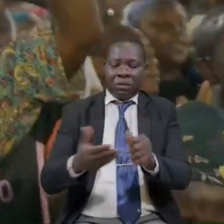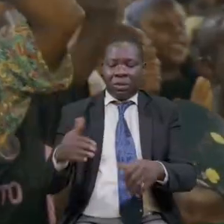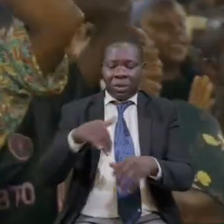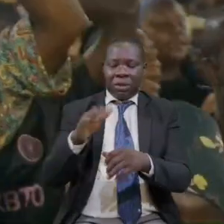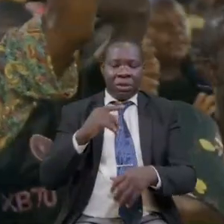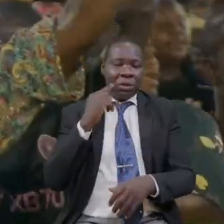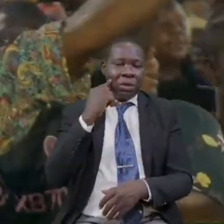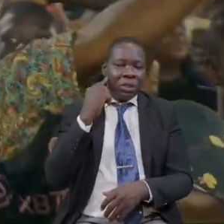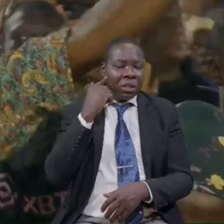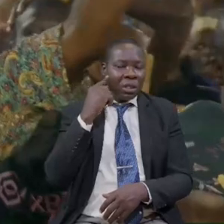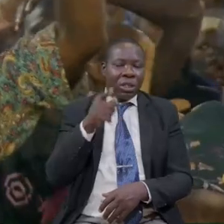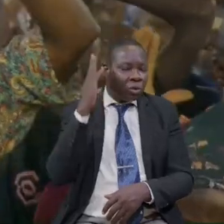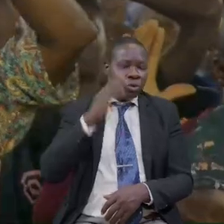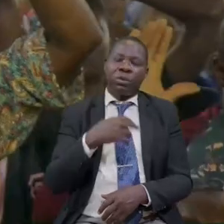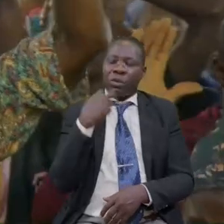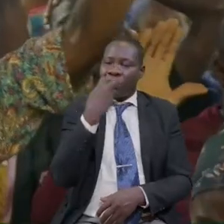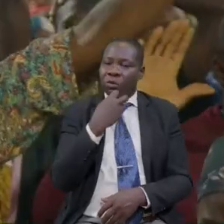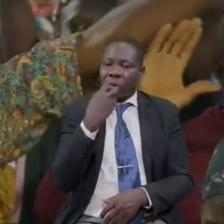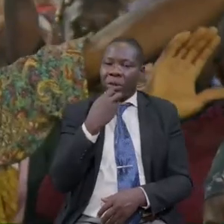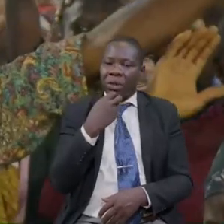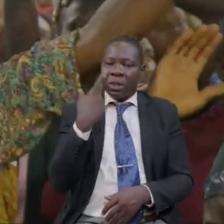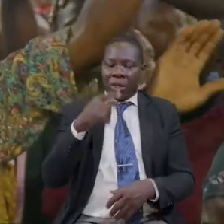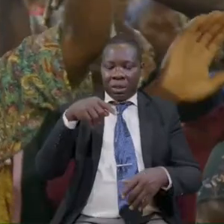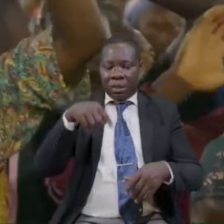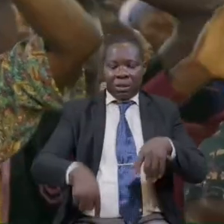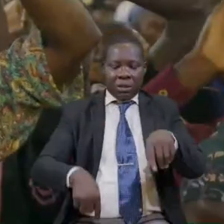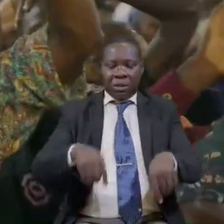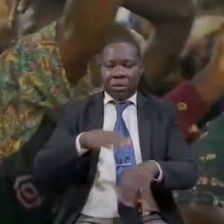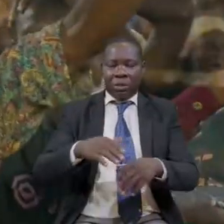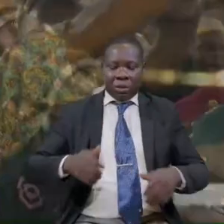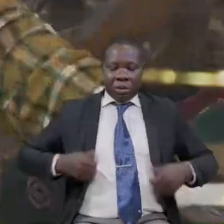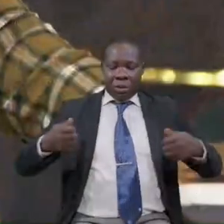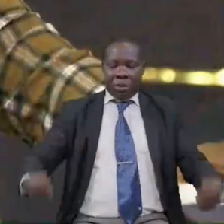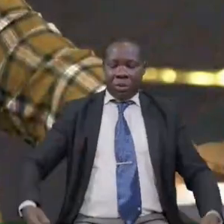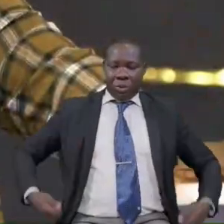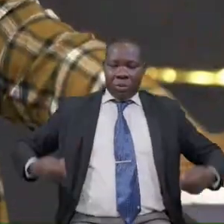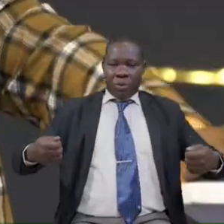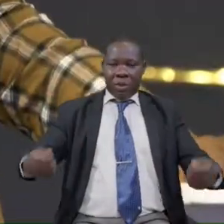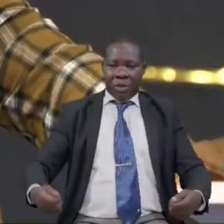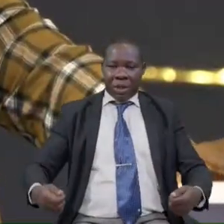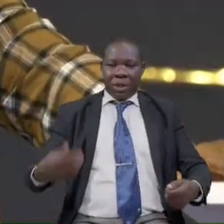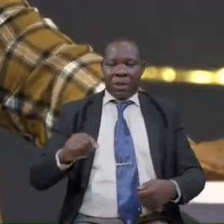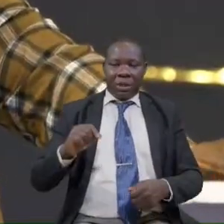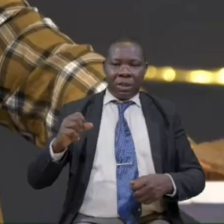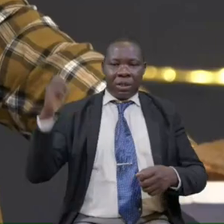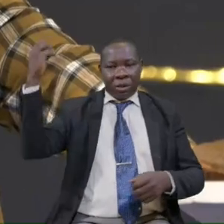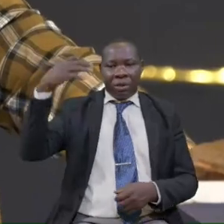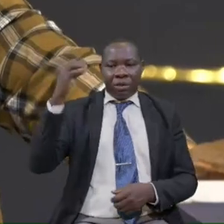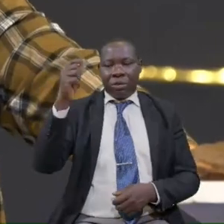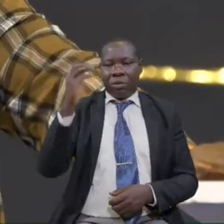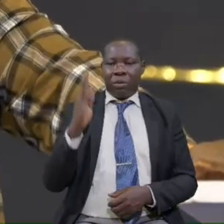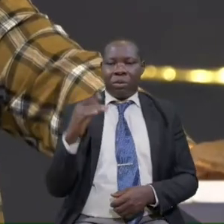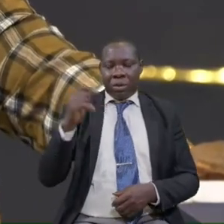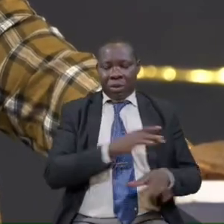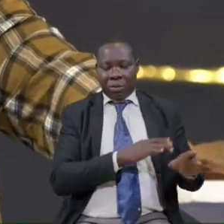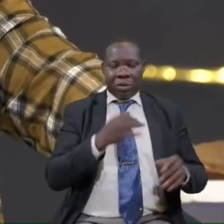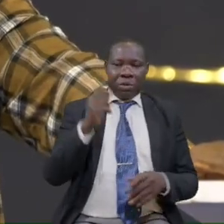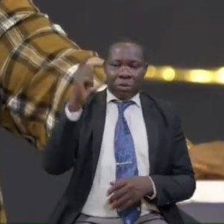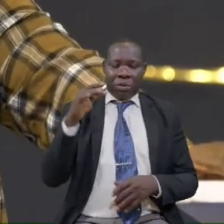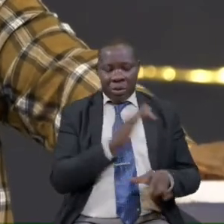faire entendre et vous allez parler. Vous êtes paralysé dans le fauteuil roulant. La grâce de Dieu,